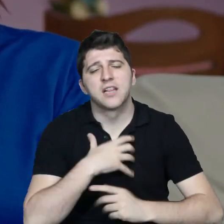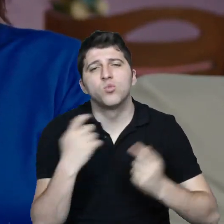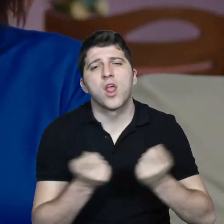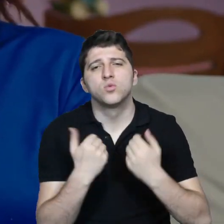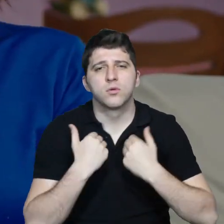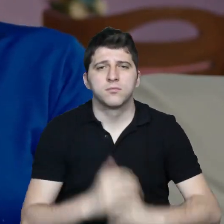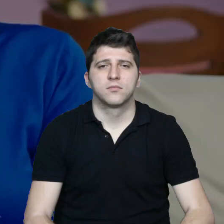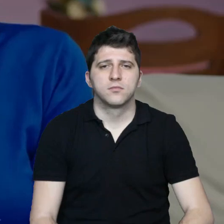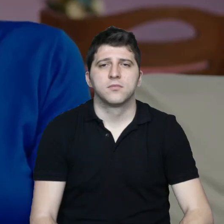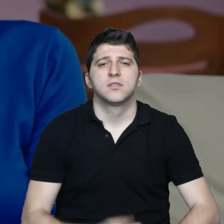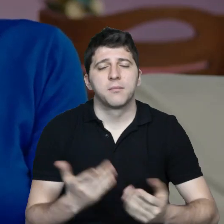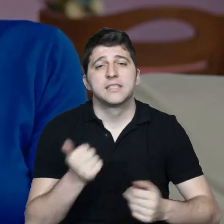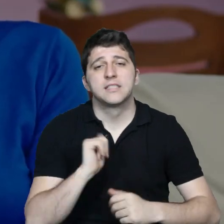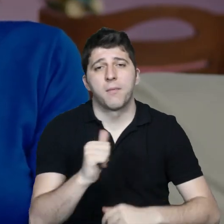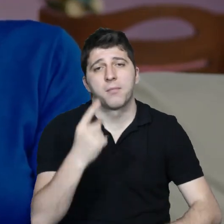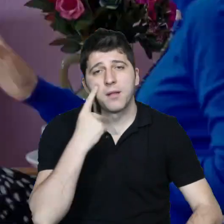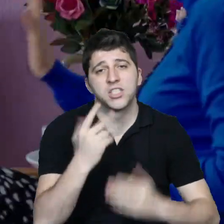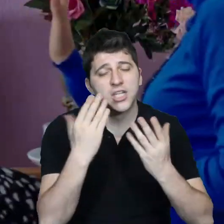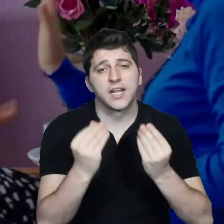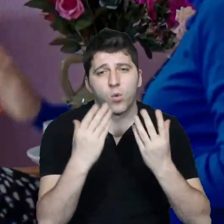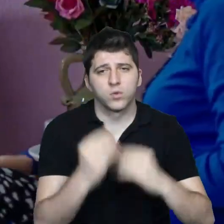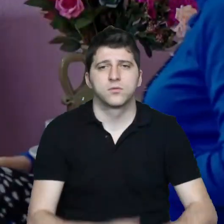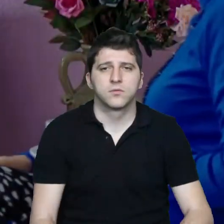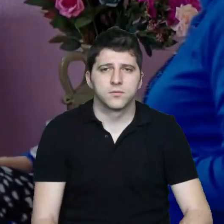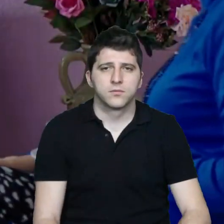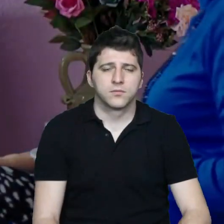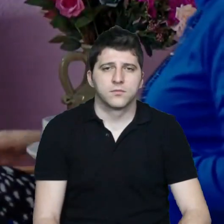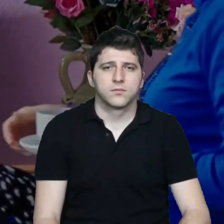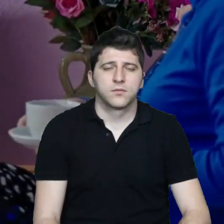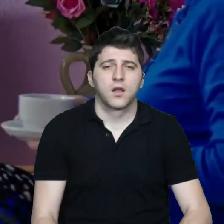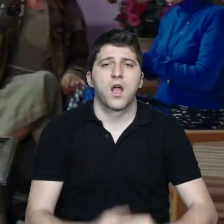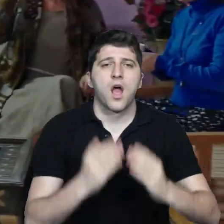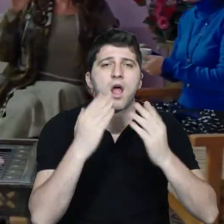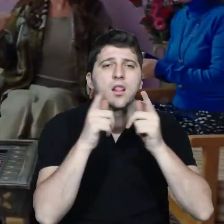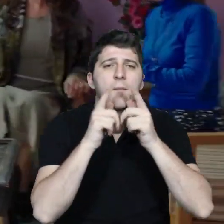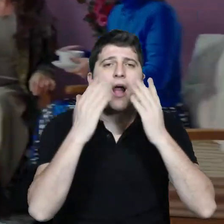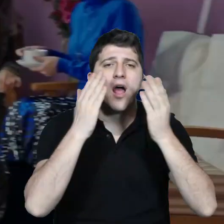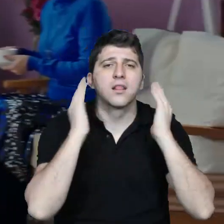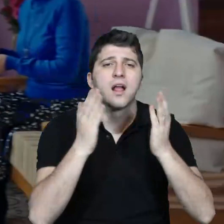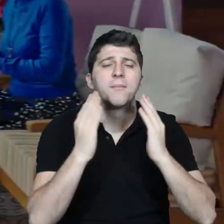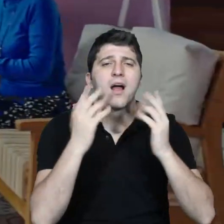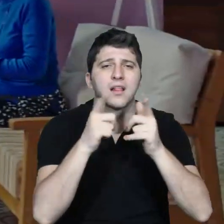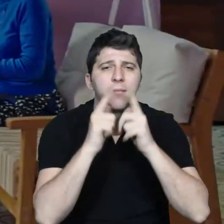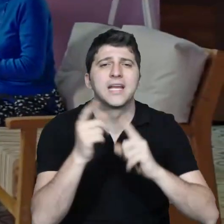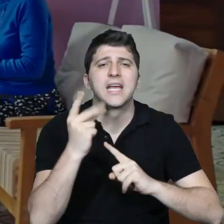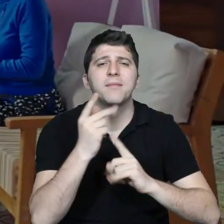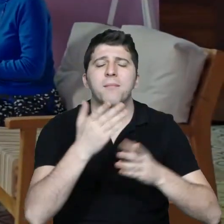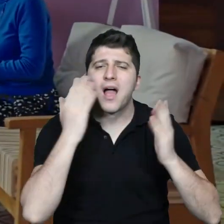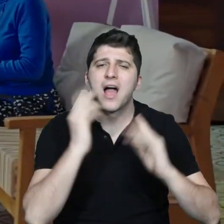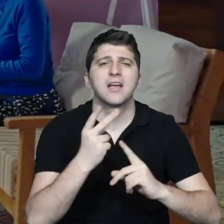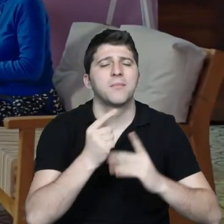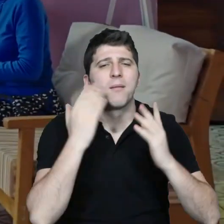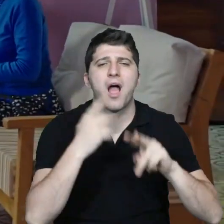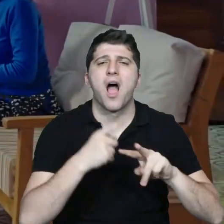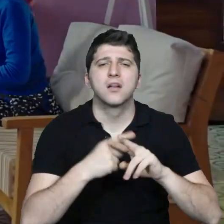uğraşıyorum. Tabii zaman gösterecek, inşallah iyi olur. Allah'ım! Ay Allah'ım! Ah İbrahim, ah